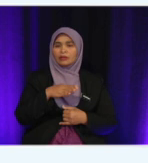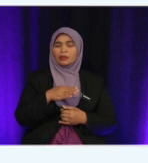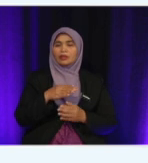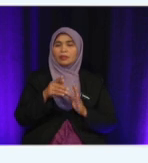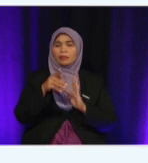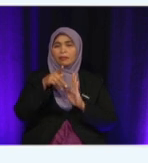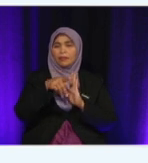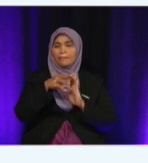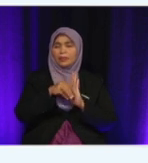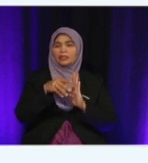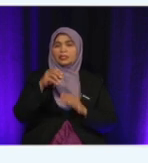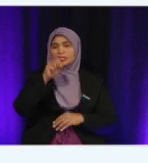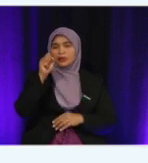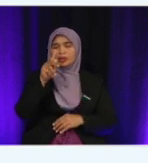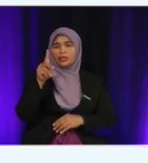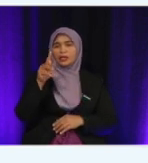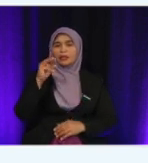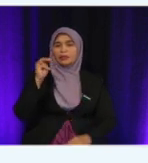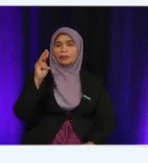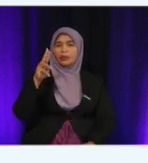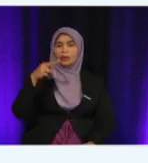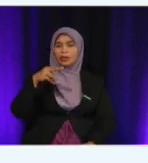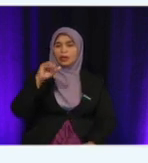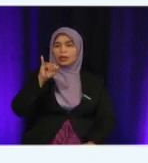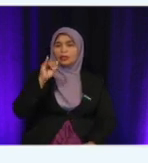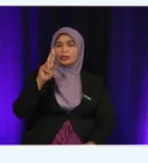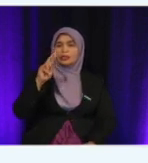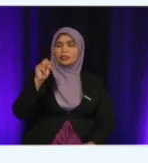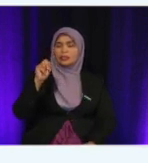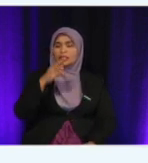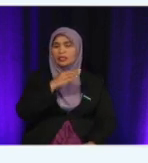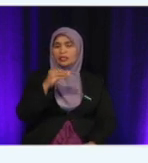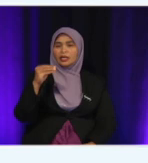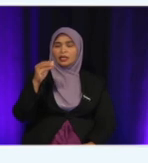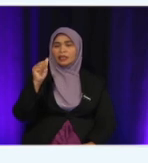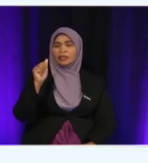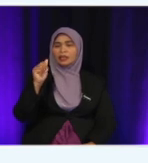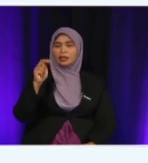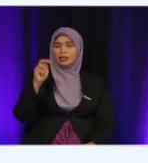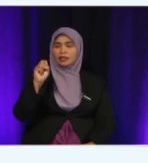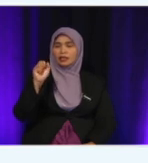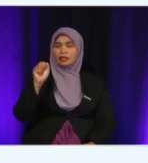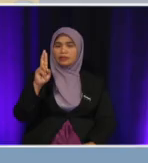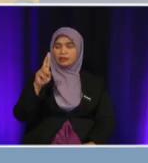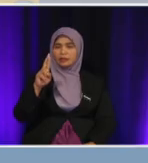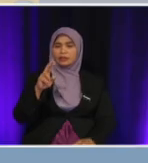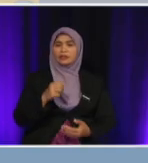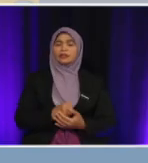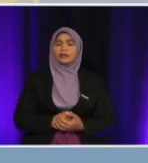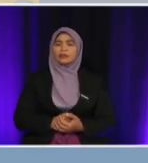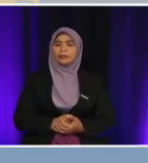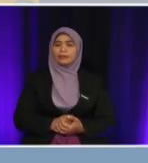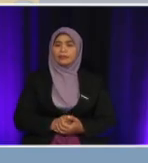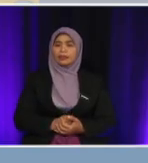kaum Muhajirin dan Anshar Oke dari kumpulan ansor itu sendiri